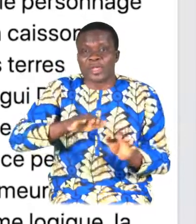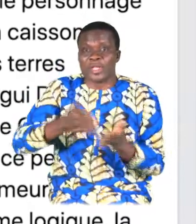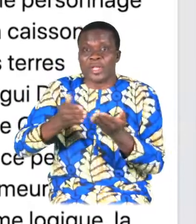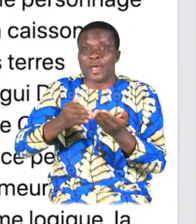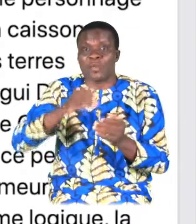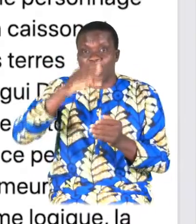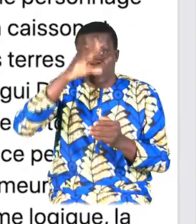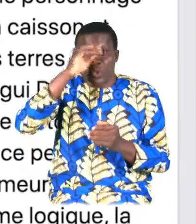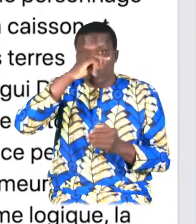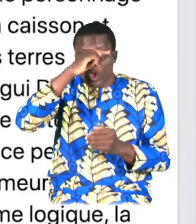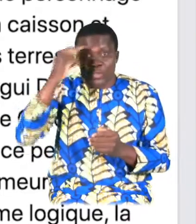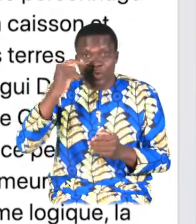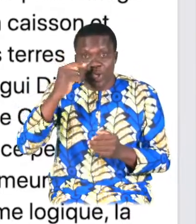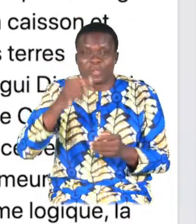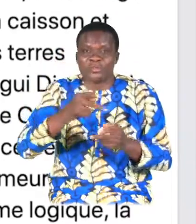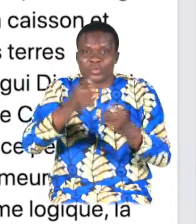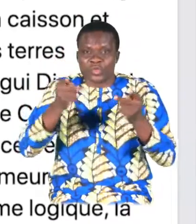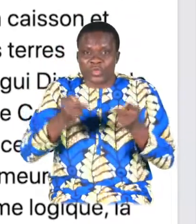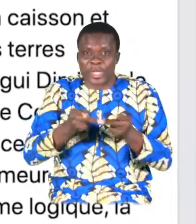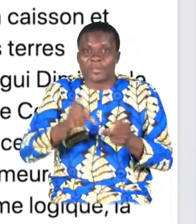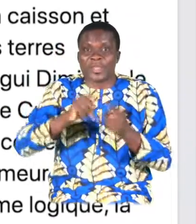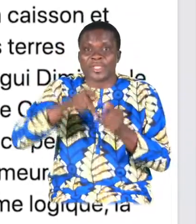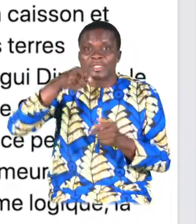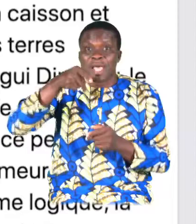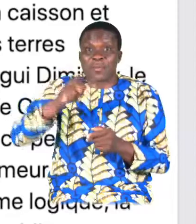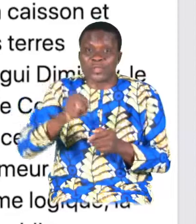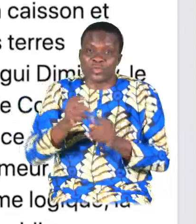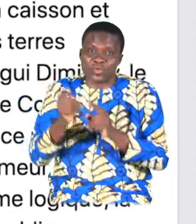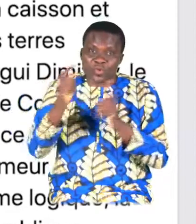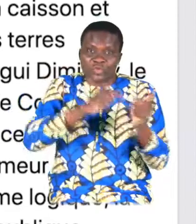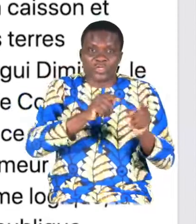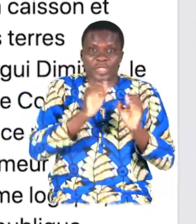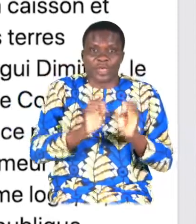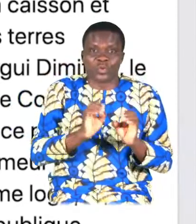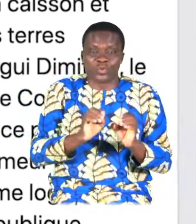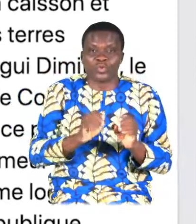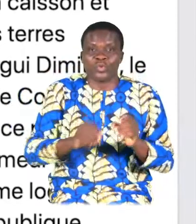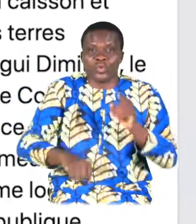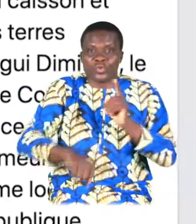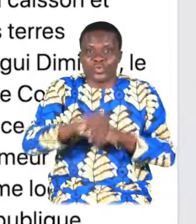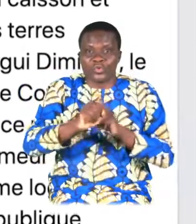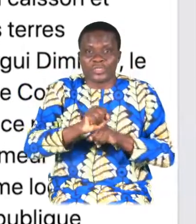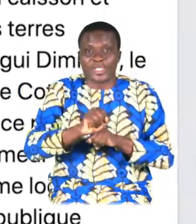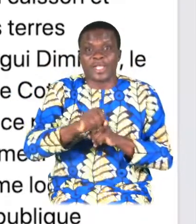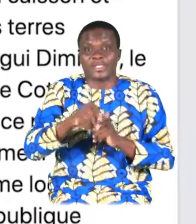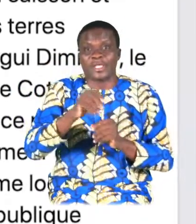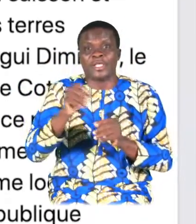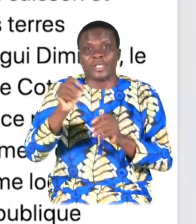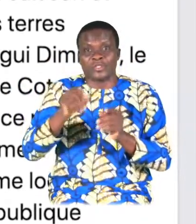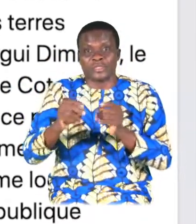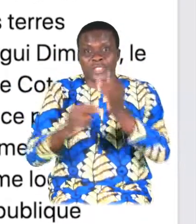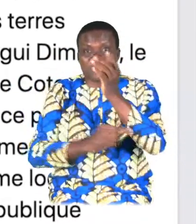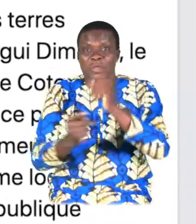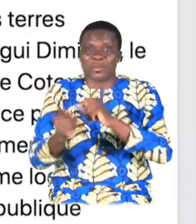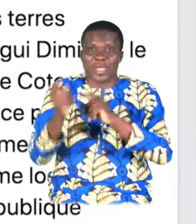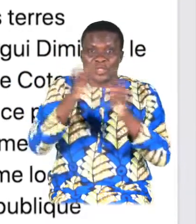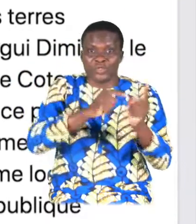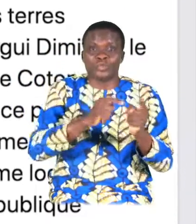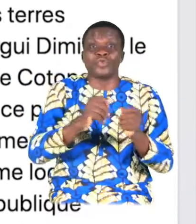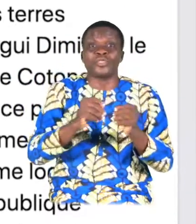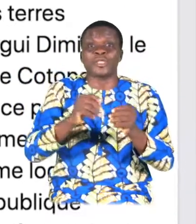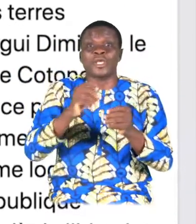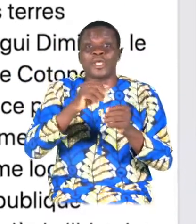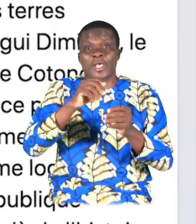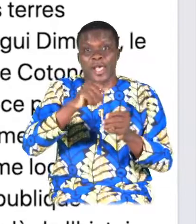George Floyd. De la place Bayol à l'avenue Stemmes, du stade René Pleven au stade Charles de Gaulle, il